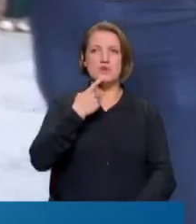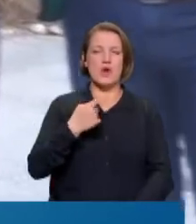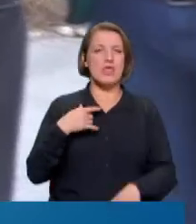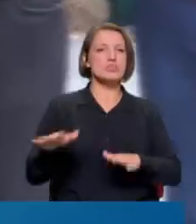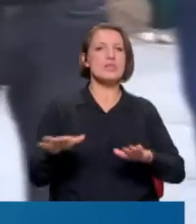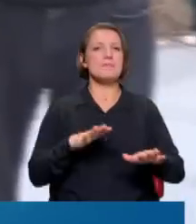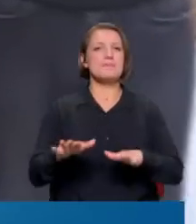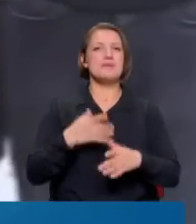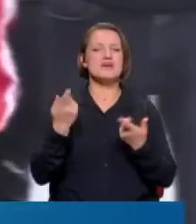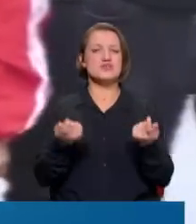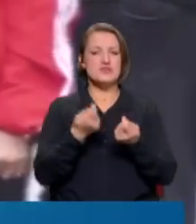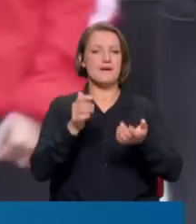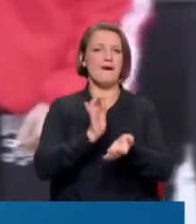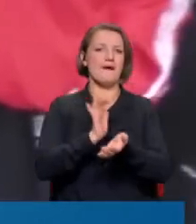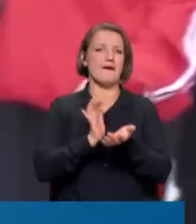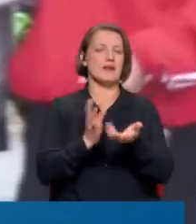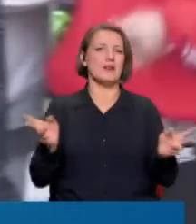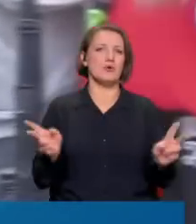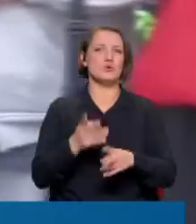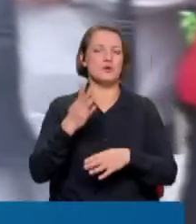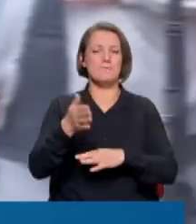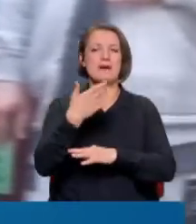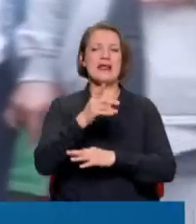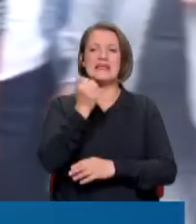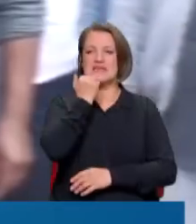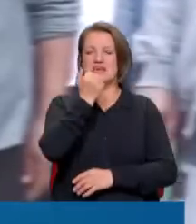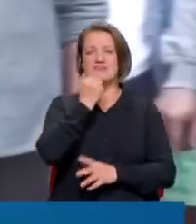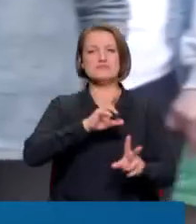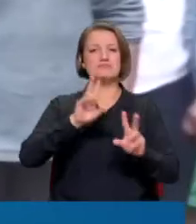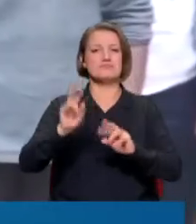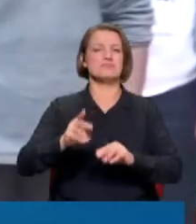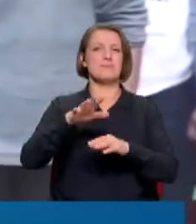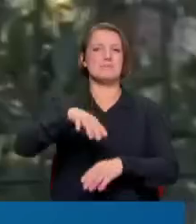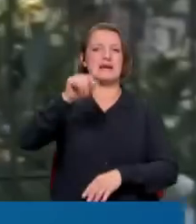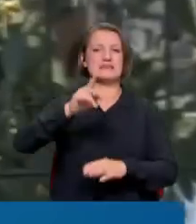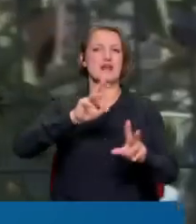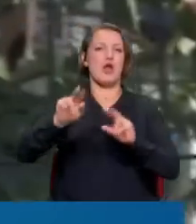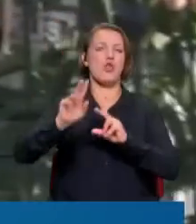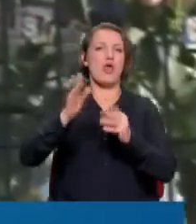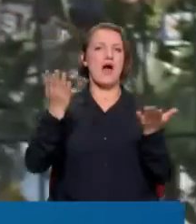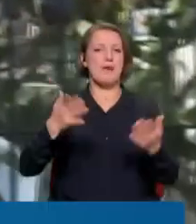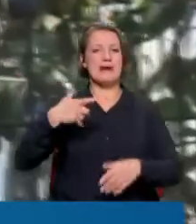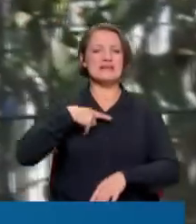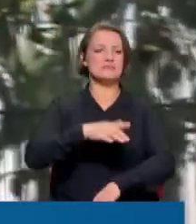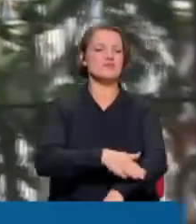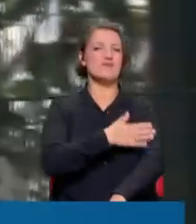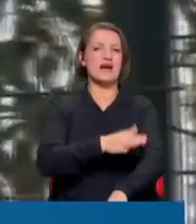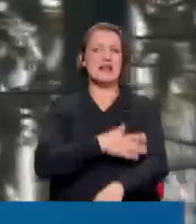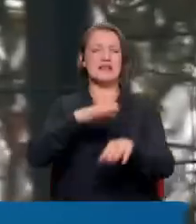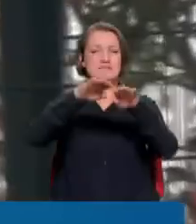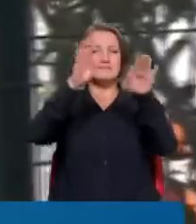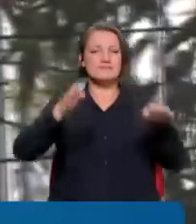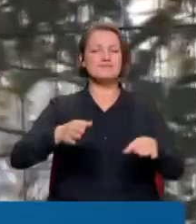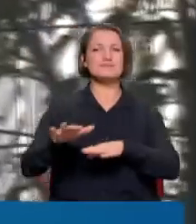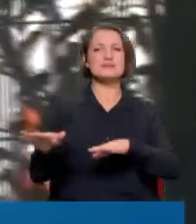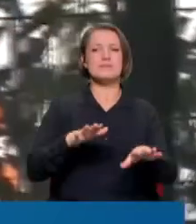depremde işlerini ailelerini kaybettiler Bayraklı geçici konaklama merkezinde barınıyor ama İzmir valiliğinin konteyner